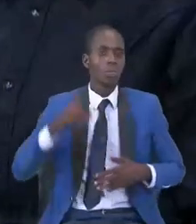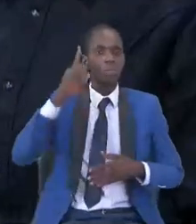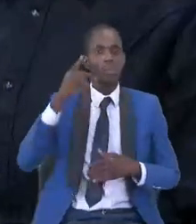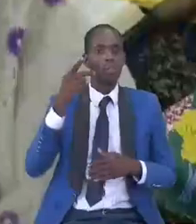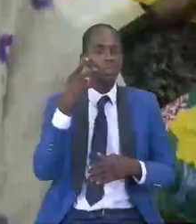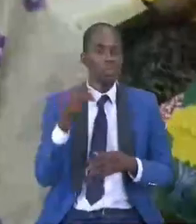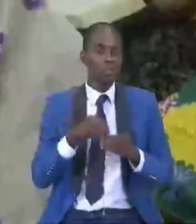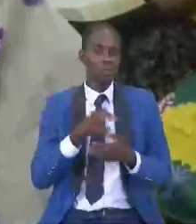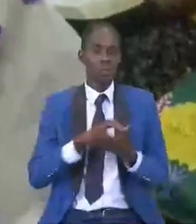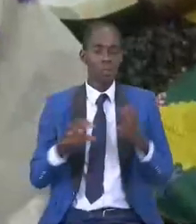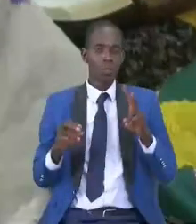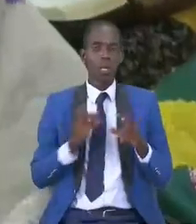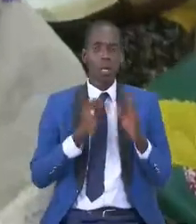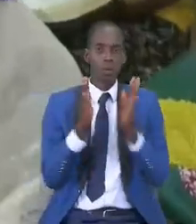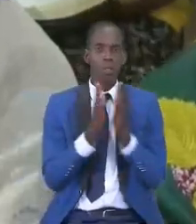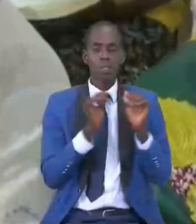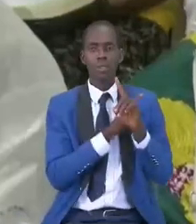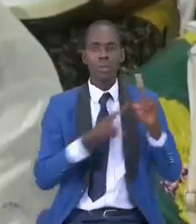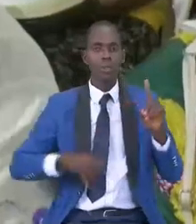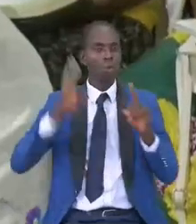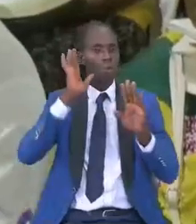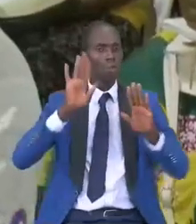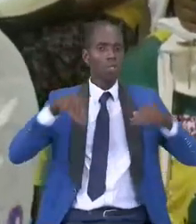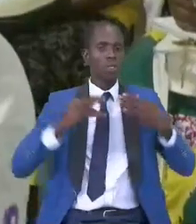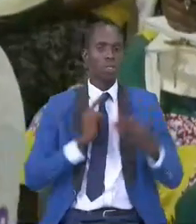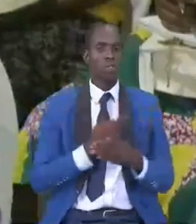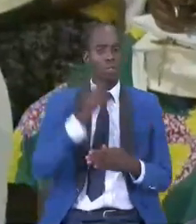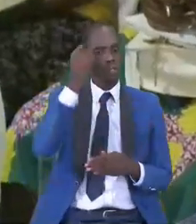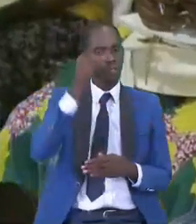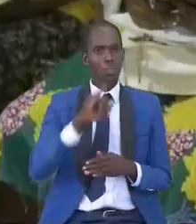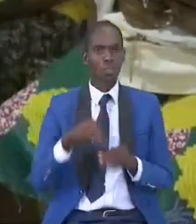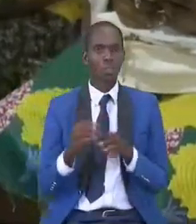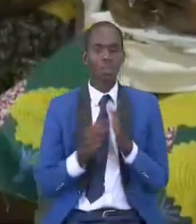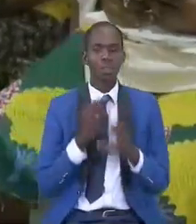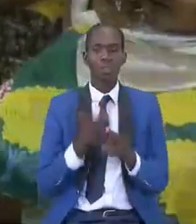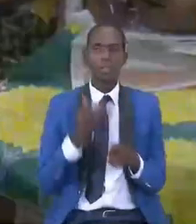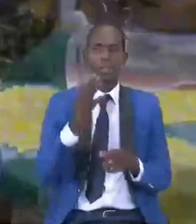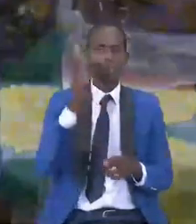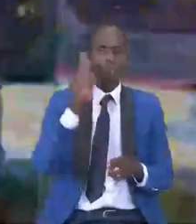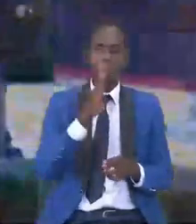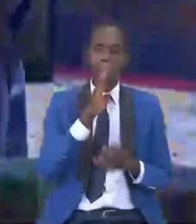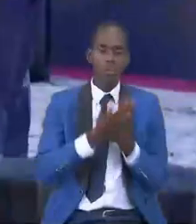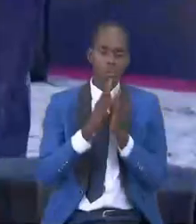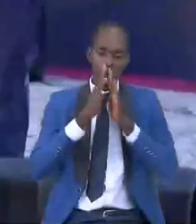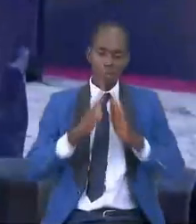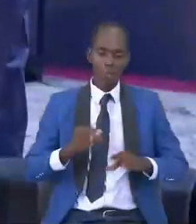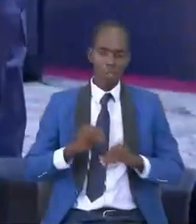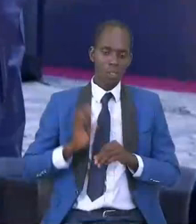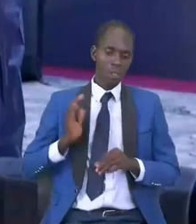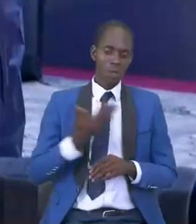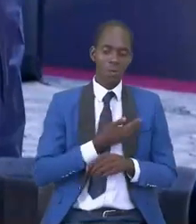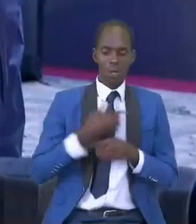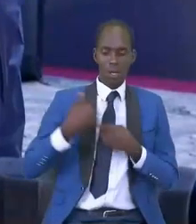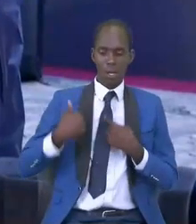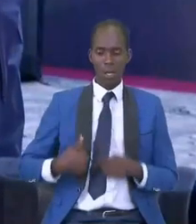nous donne la compréhension. Il y aura la paix dans nos cœurs, dans nos âmes, dans nos esprits.